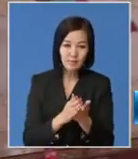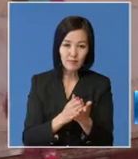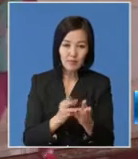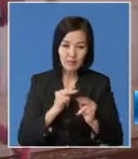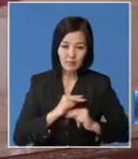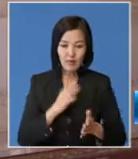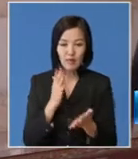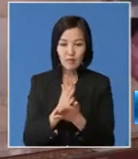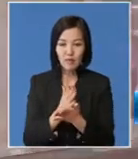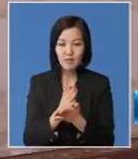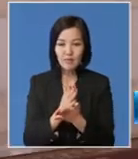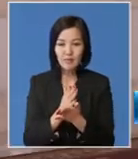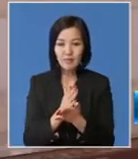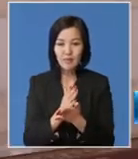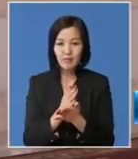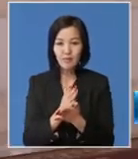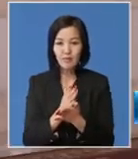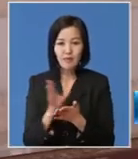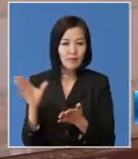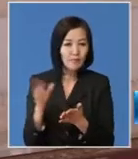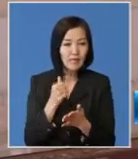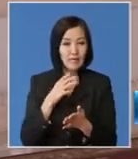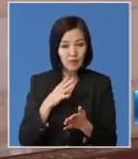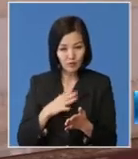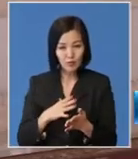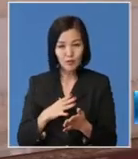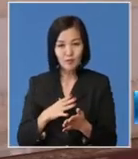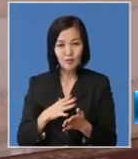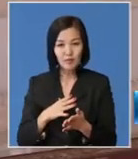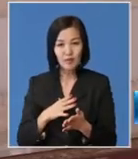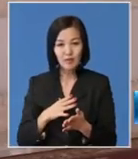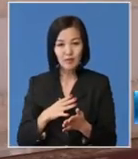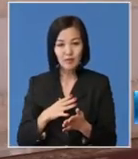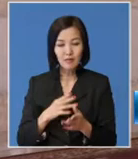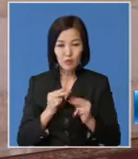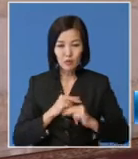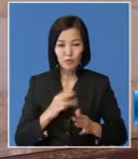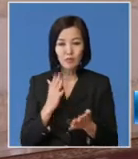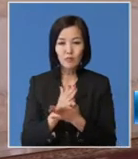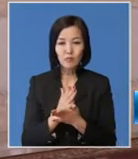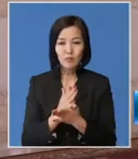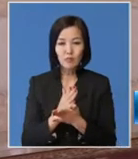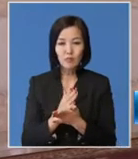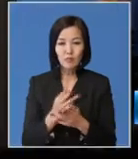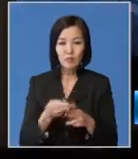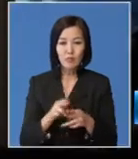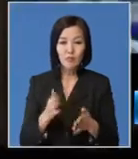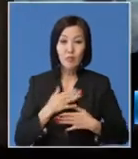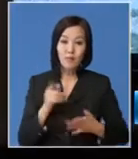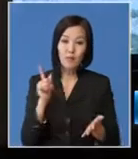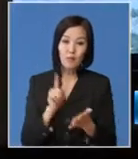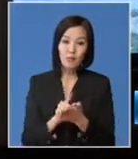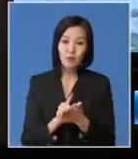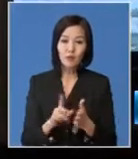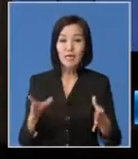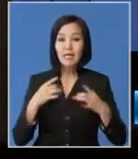етіп жүреміз. Суыққа да ыстыққа да шыдап осылай елмен қатар жұмыс істеп жүрміз. Бірақ ол біздің борышымыз. Салтанатты